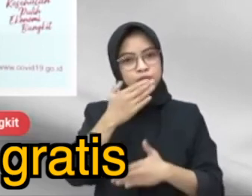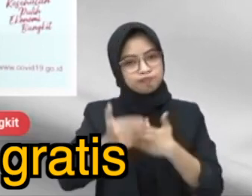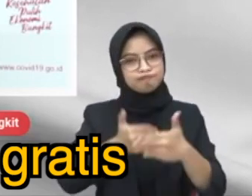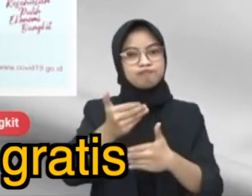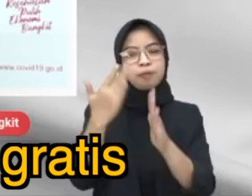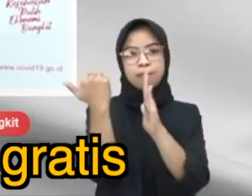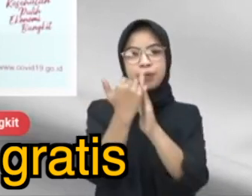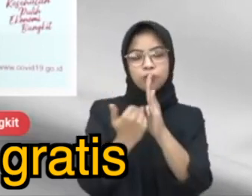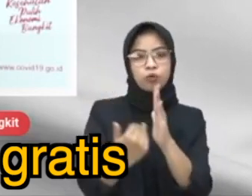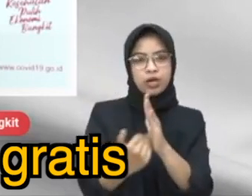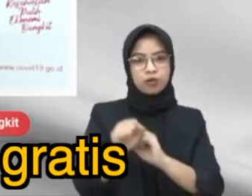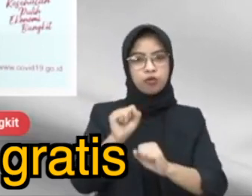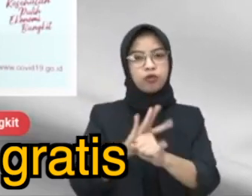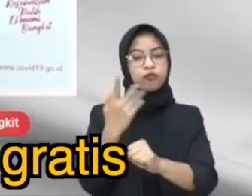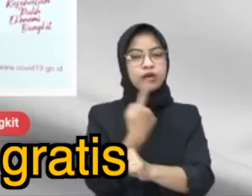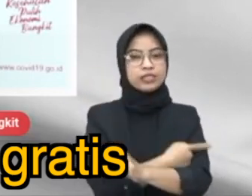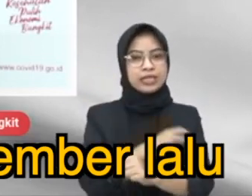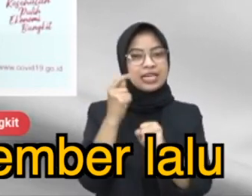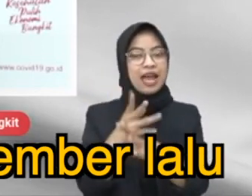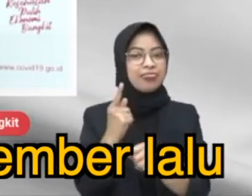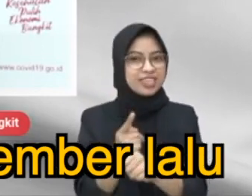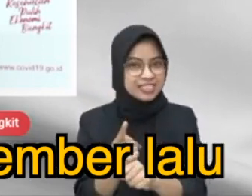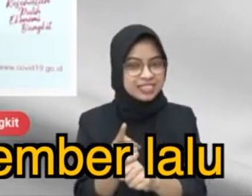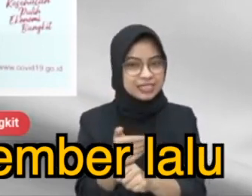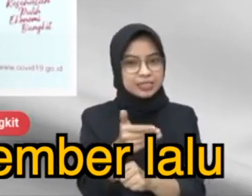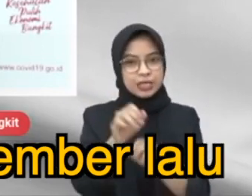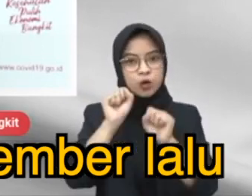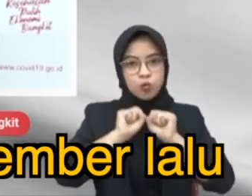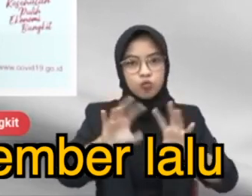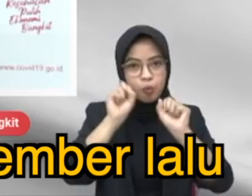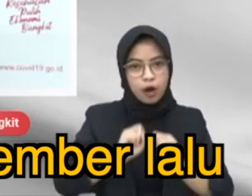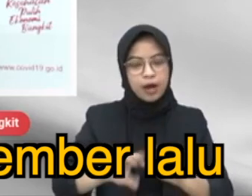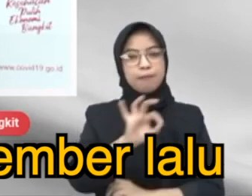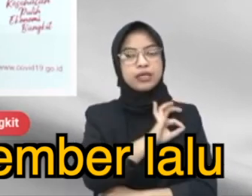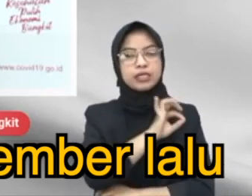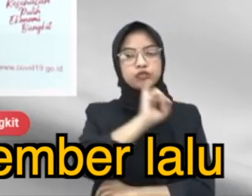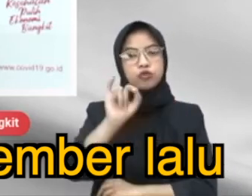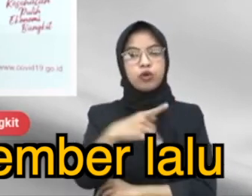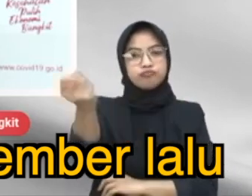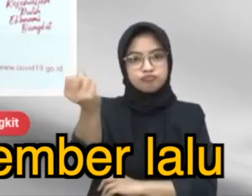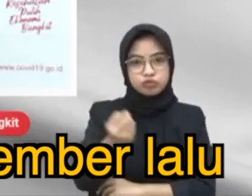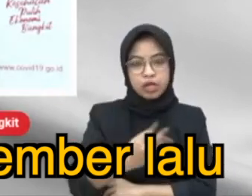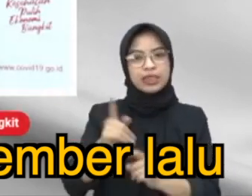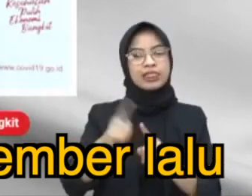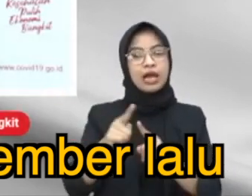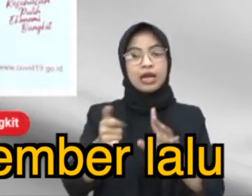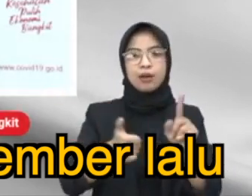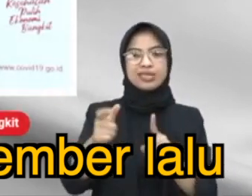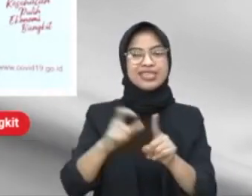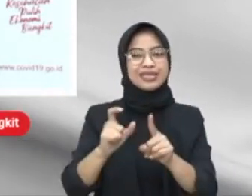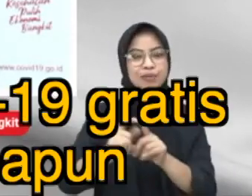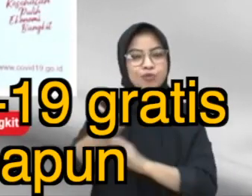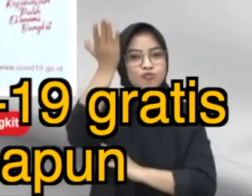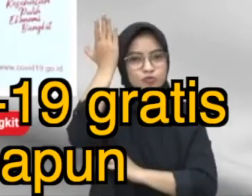Menindaklanjuti kebijakan vaksin COVID-19 gratis yang diumumkan Presiden pada tanggal 16 Desember